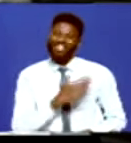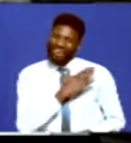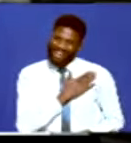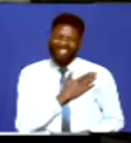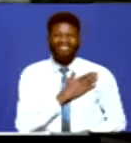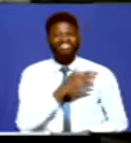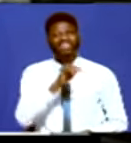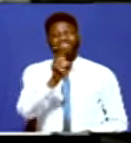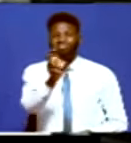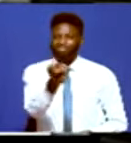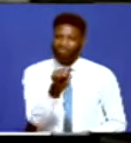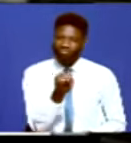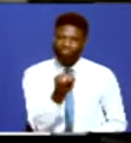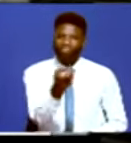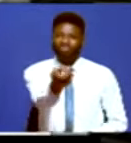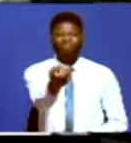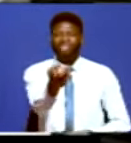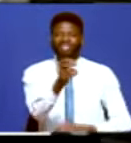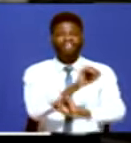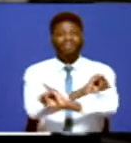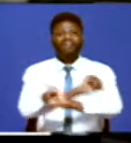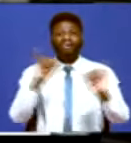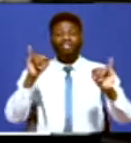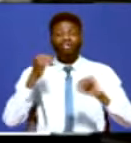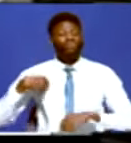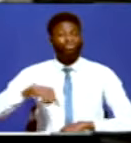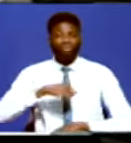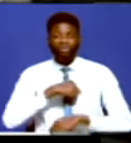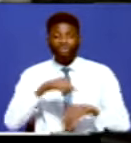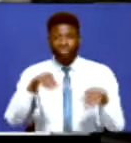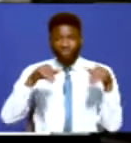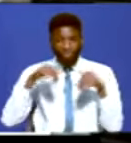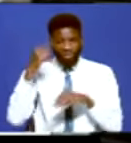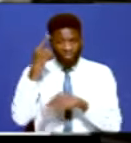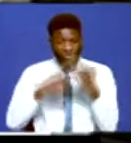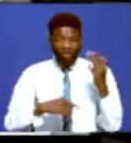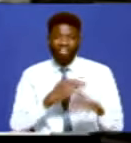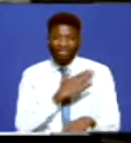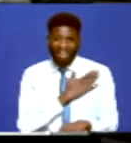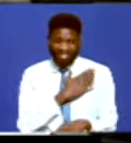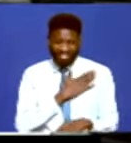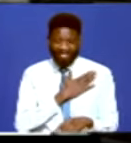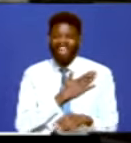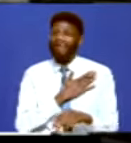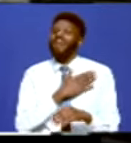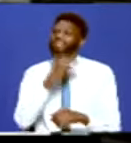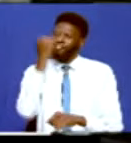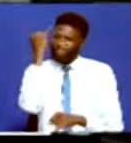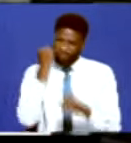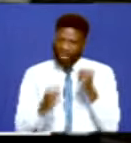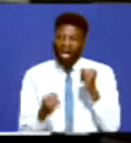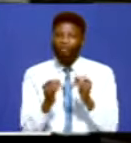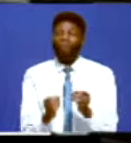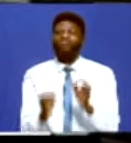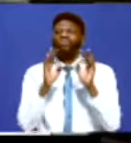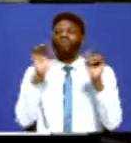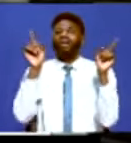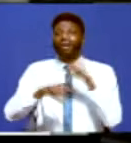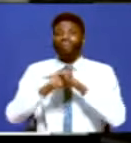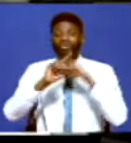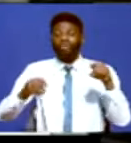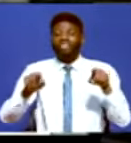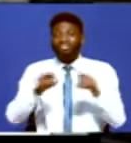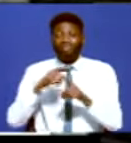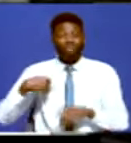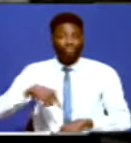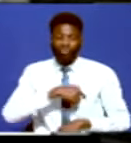for the interment of the body. And secondly, we are waiting for the day to celebrate the times and lives